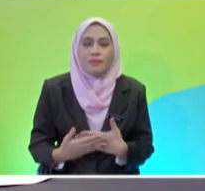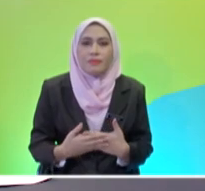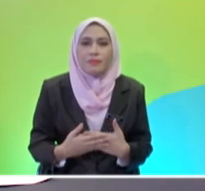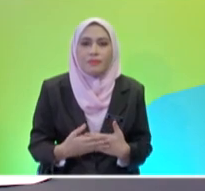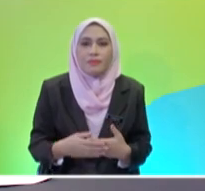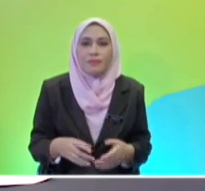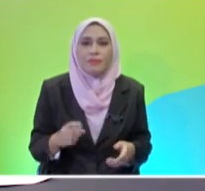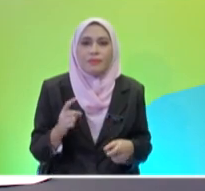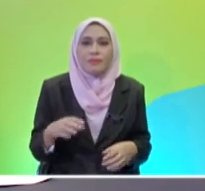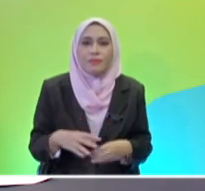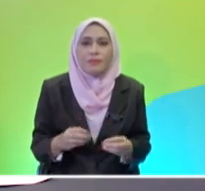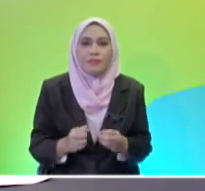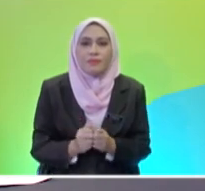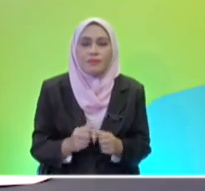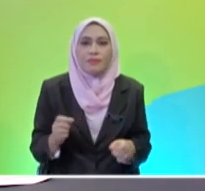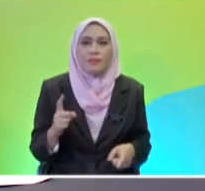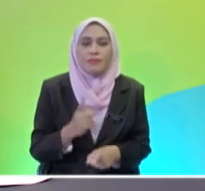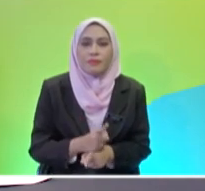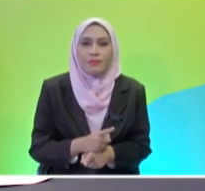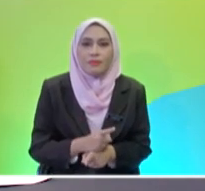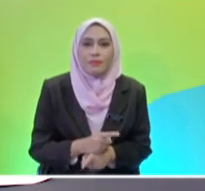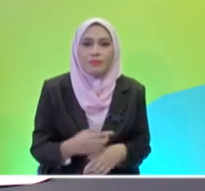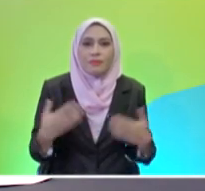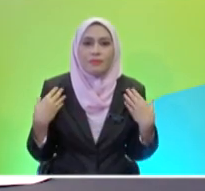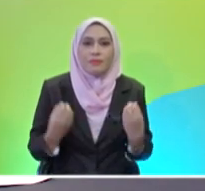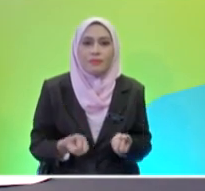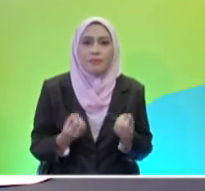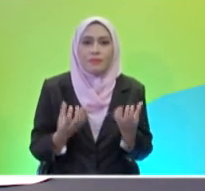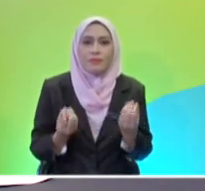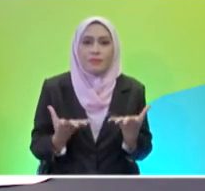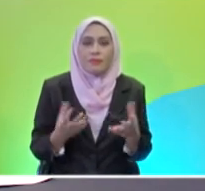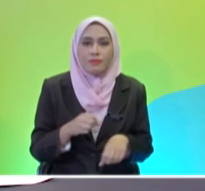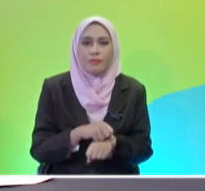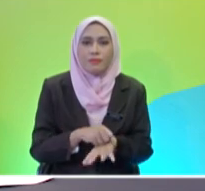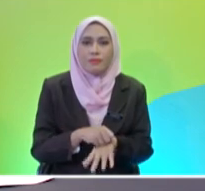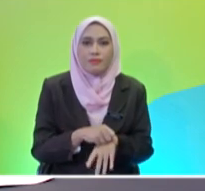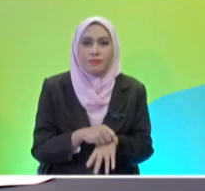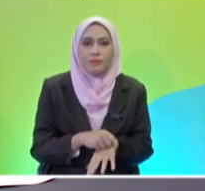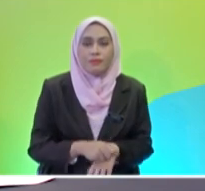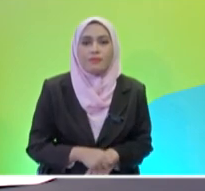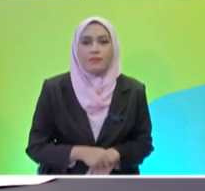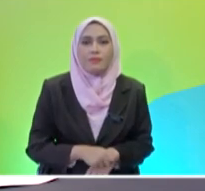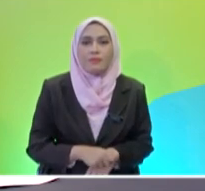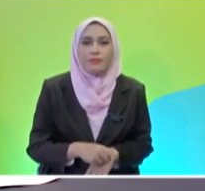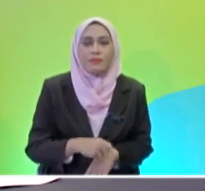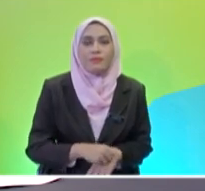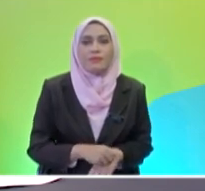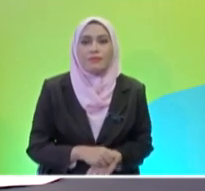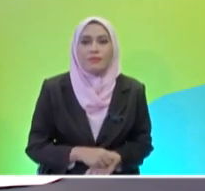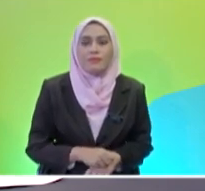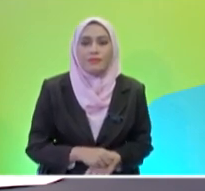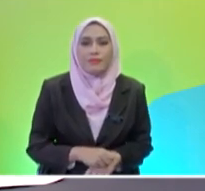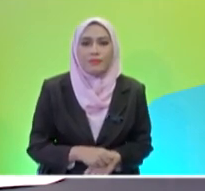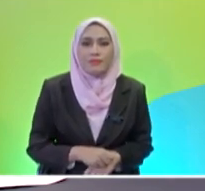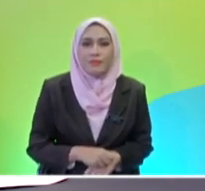yang betul. Okay. Kita akan belajar beberapa jenis serangga. Serangga, dia punya ejaan dia dan